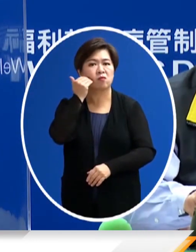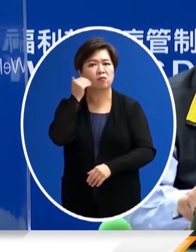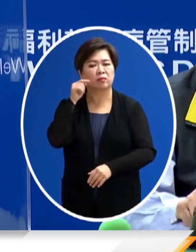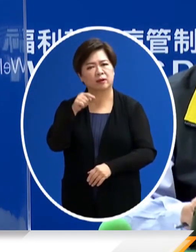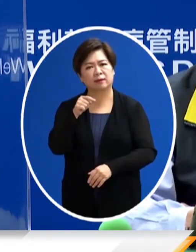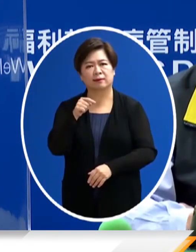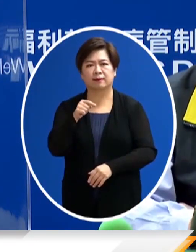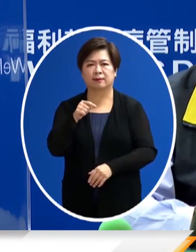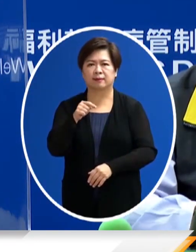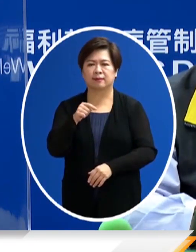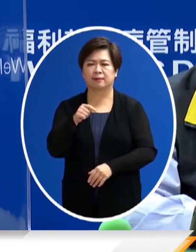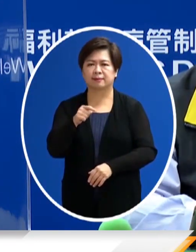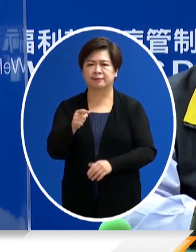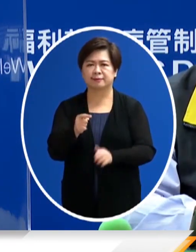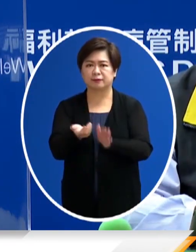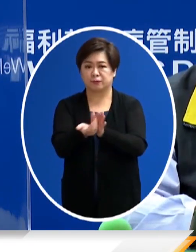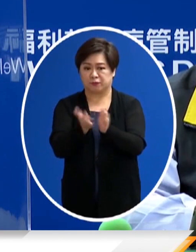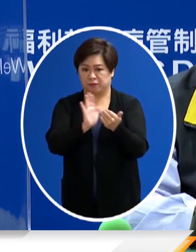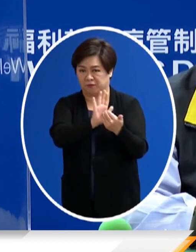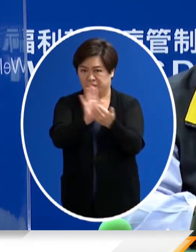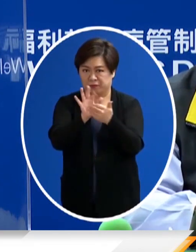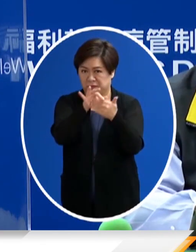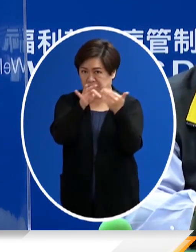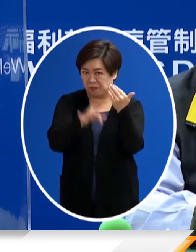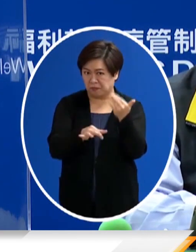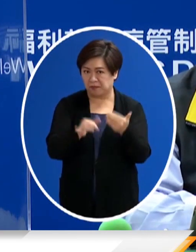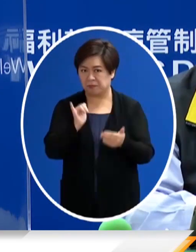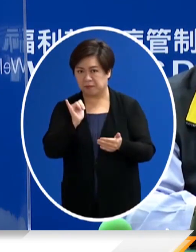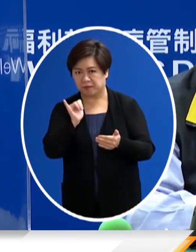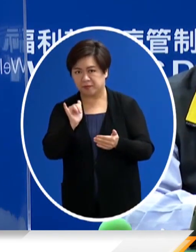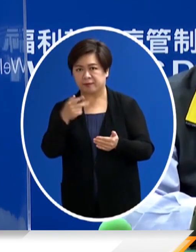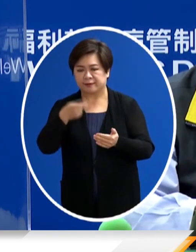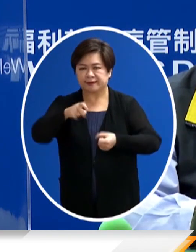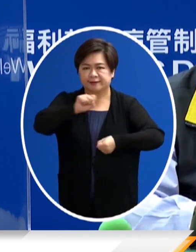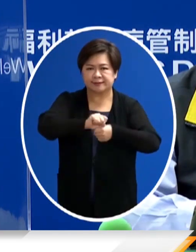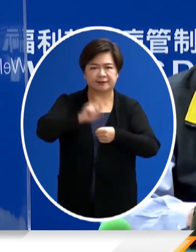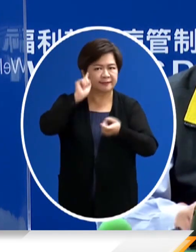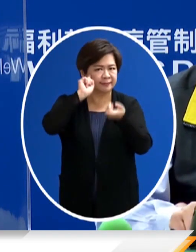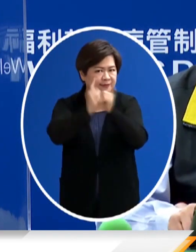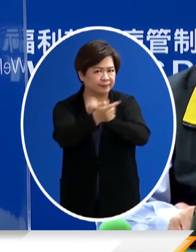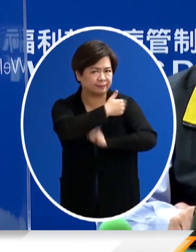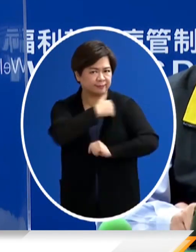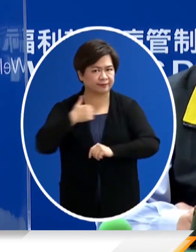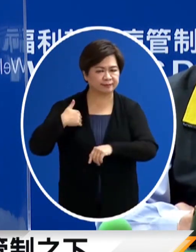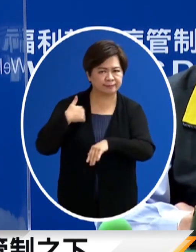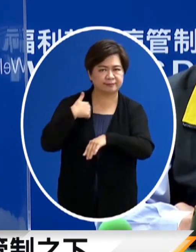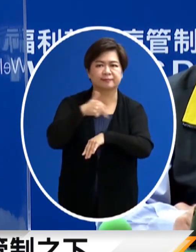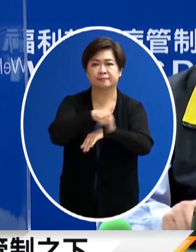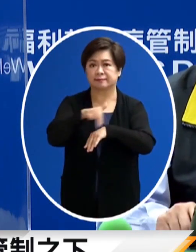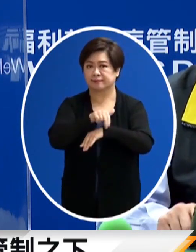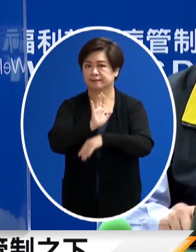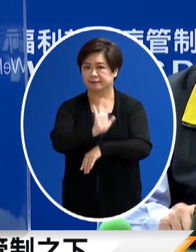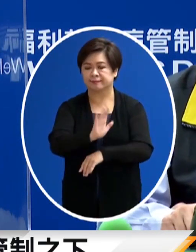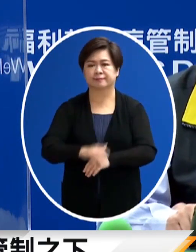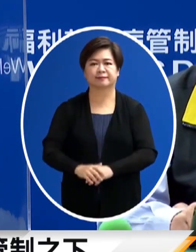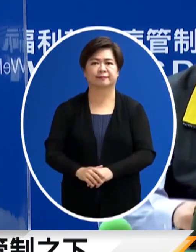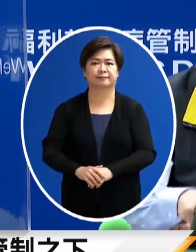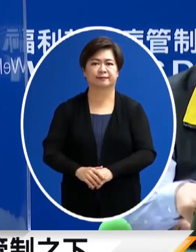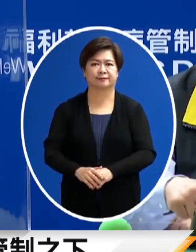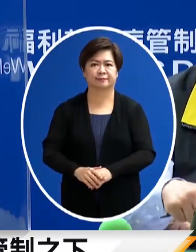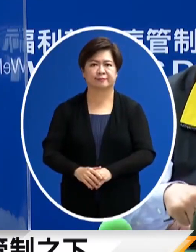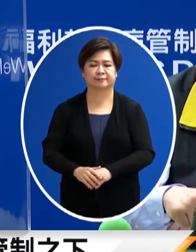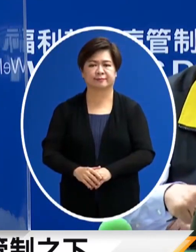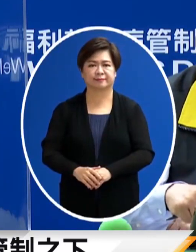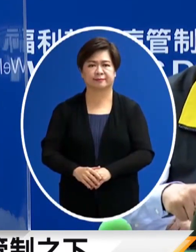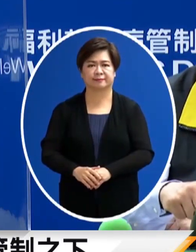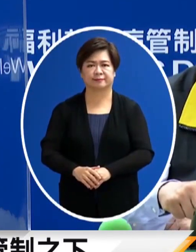个好的一个预防的措施，然后加上有应变的能力，那在我们这个。